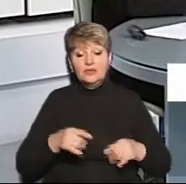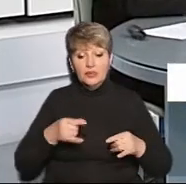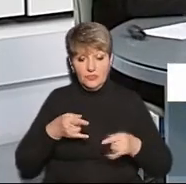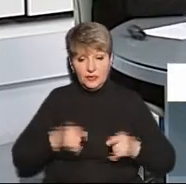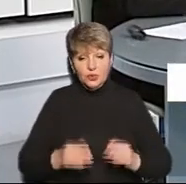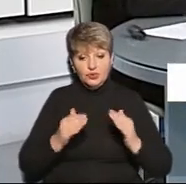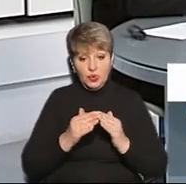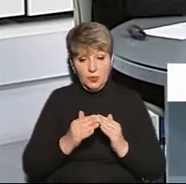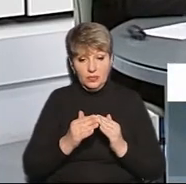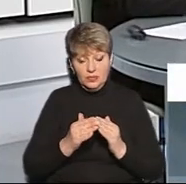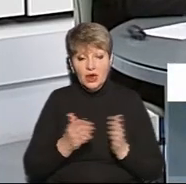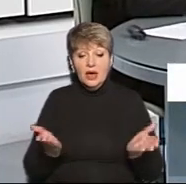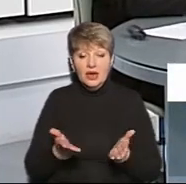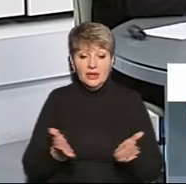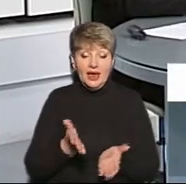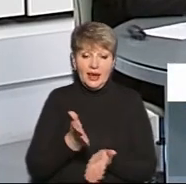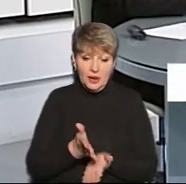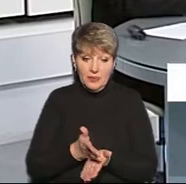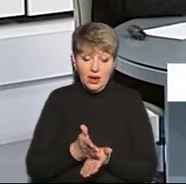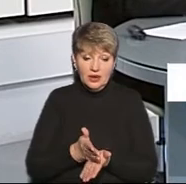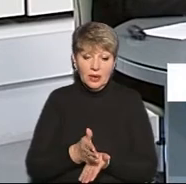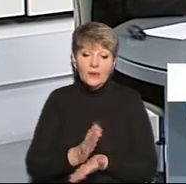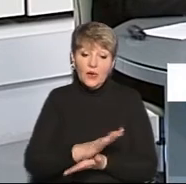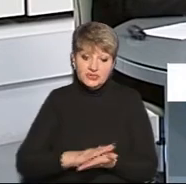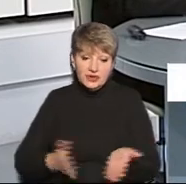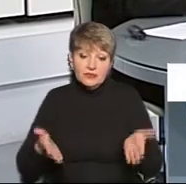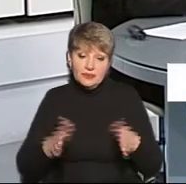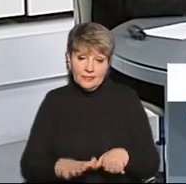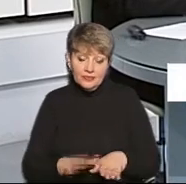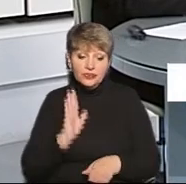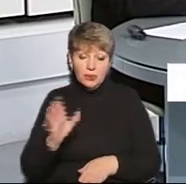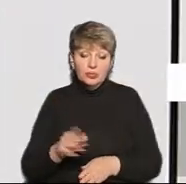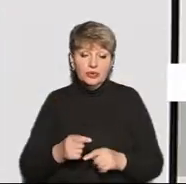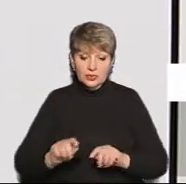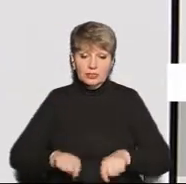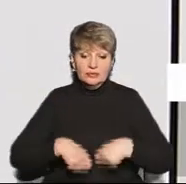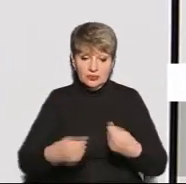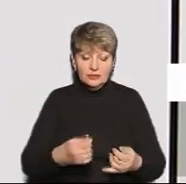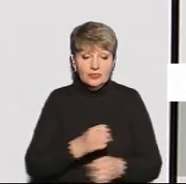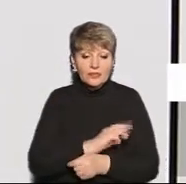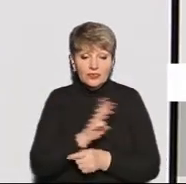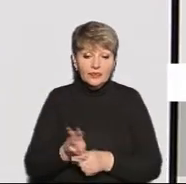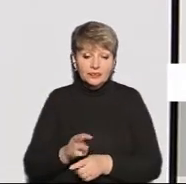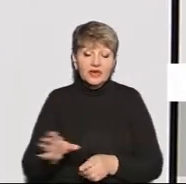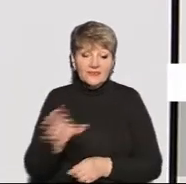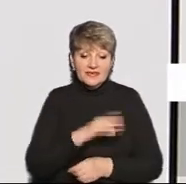пологовому будинку, які матимуть бажання далі залишити працювати, вони будуть забезпечені всіма засобами захисту,